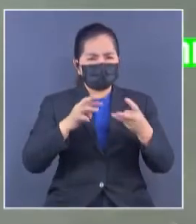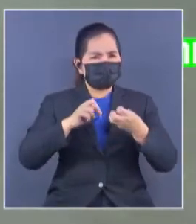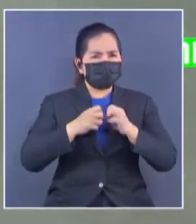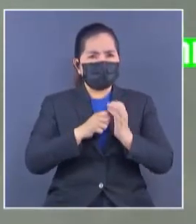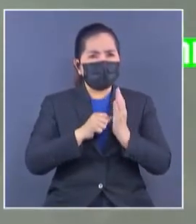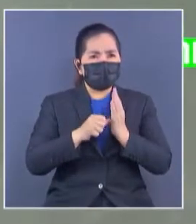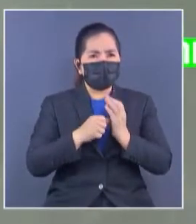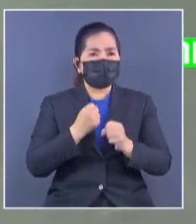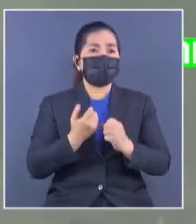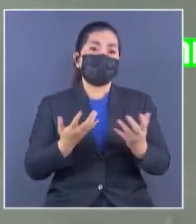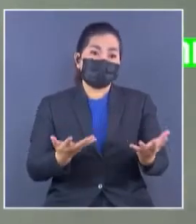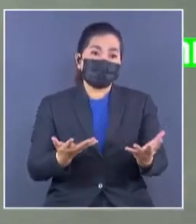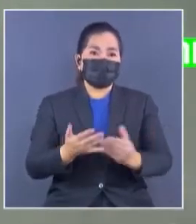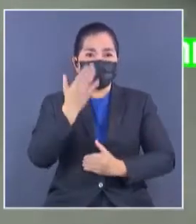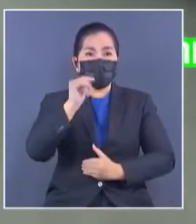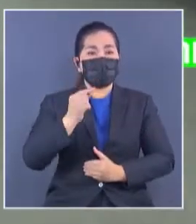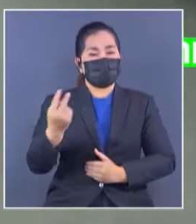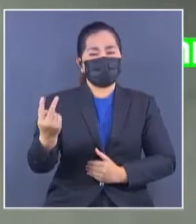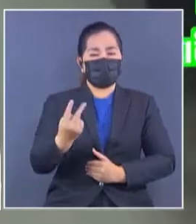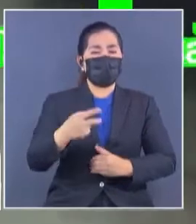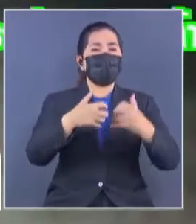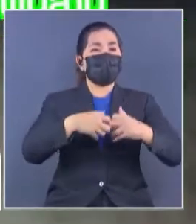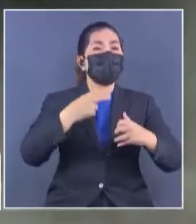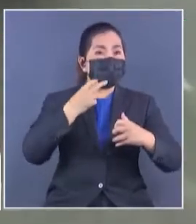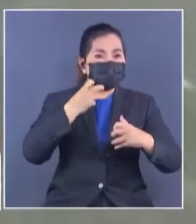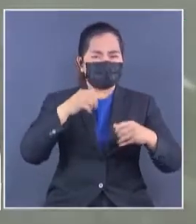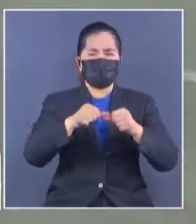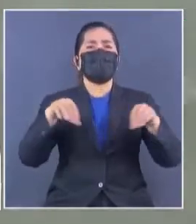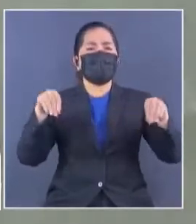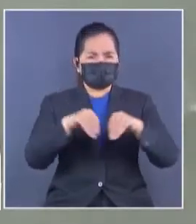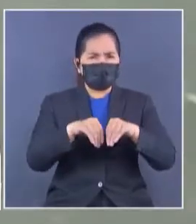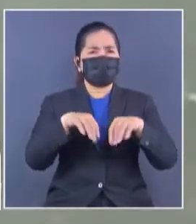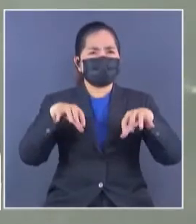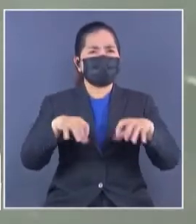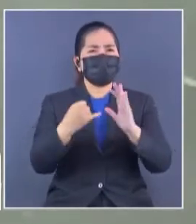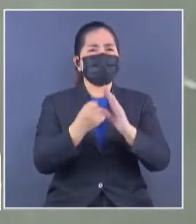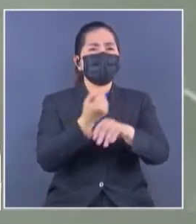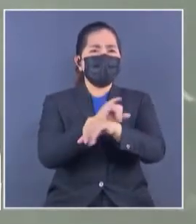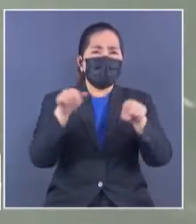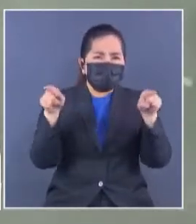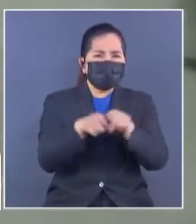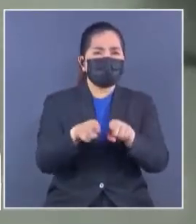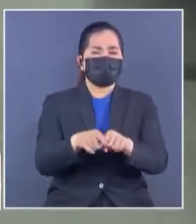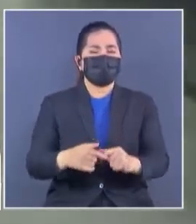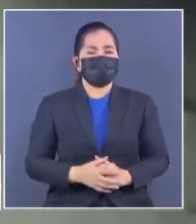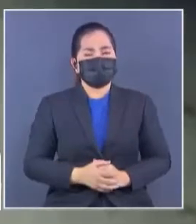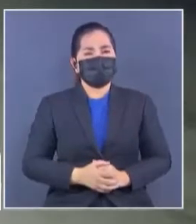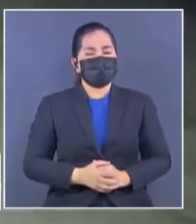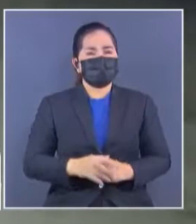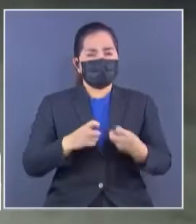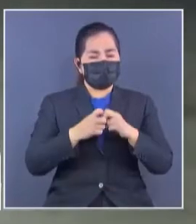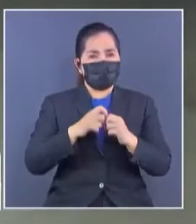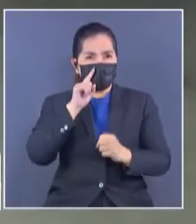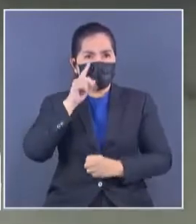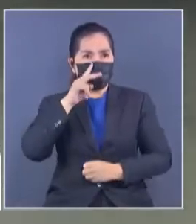ว่าแล้วจะแก้ปัญหากันยังไงเพราะว่าทั้งสองโรงเนี่ยก็ตั้งอยู่ในพื้นที่จังหวัดพระนครศรีอยุธยาในพื้นที่เดียวกันเดี๋ยวมันจะเกิดปัญห